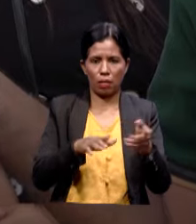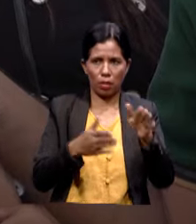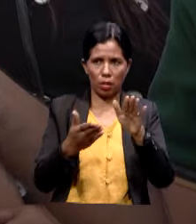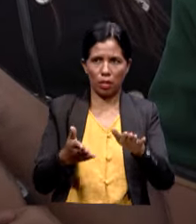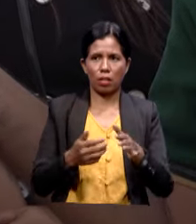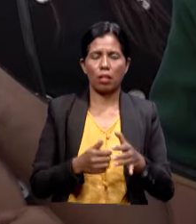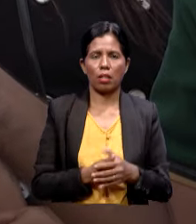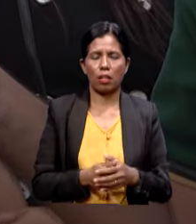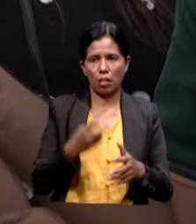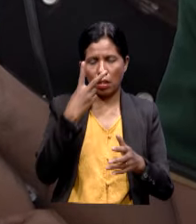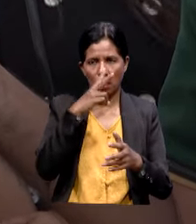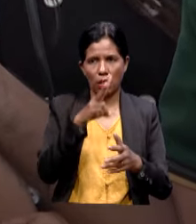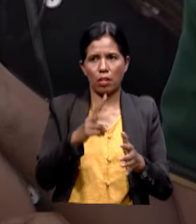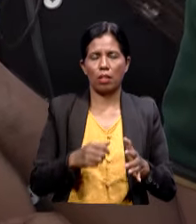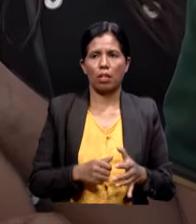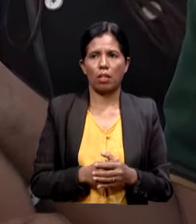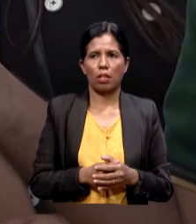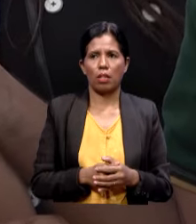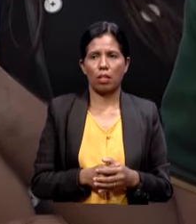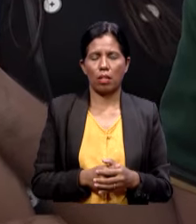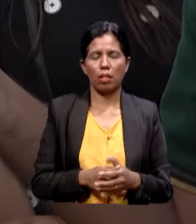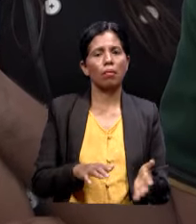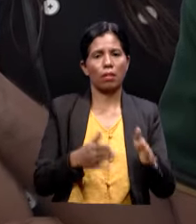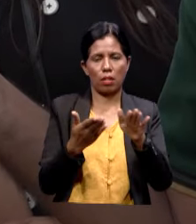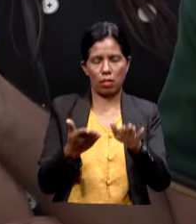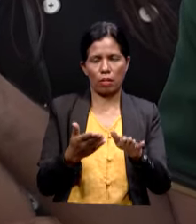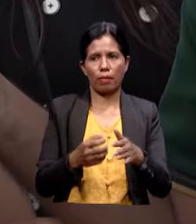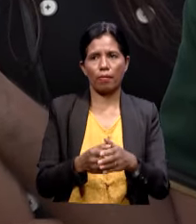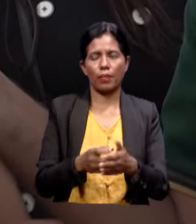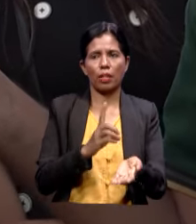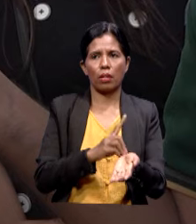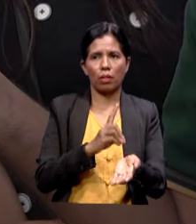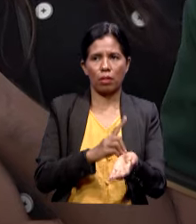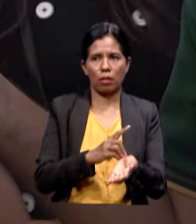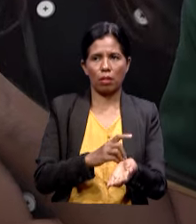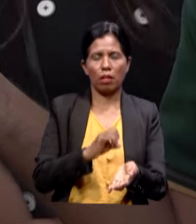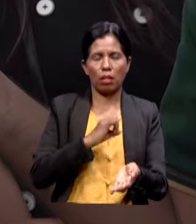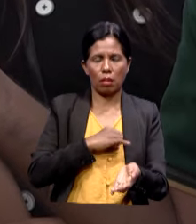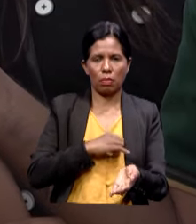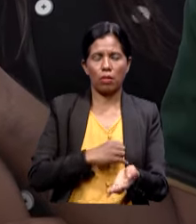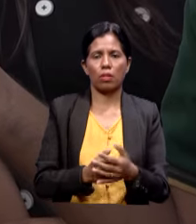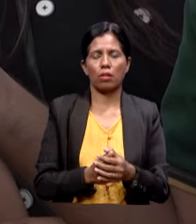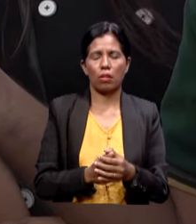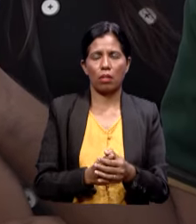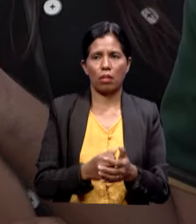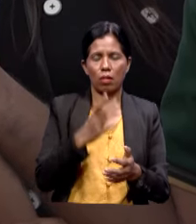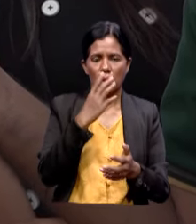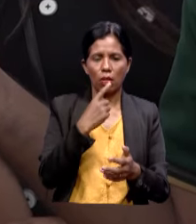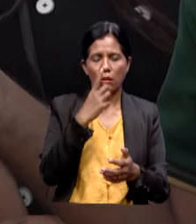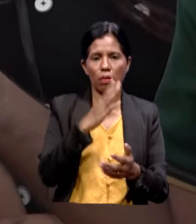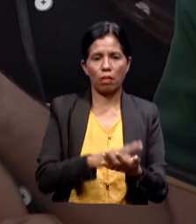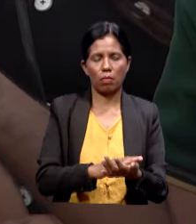mati biang ne matang hatu du mehau ning ni is laiana dotor fo sentiru korolesia to amus nono ka kruk tung au sai mehbre ke